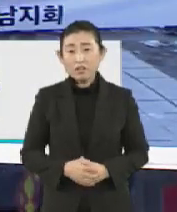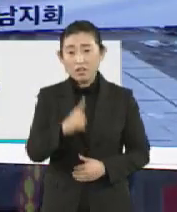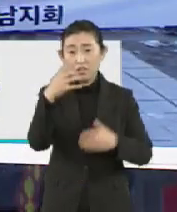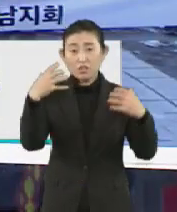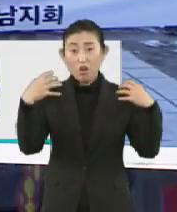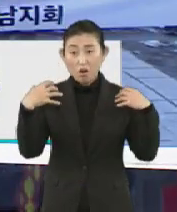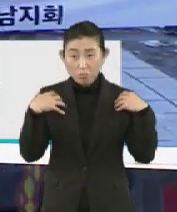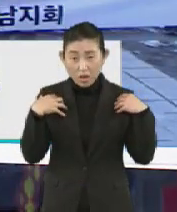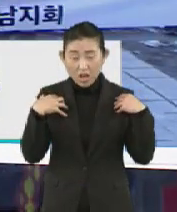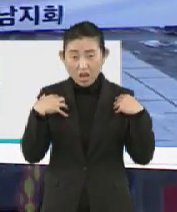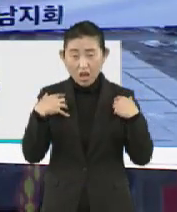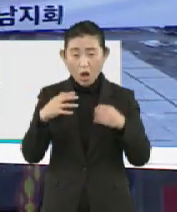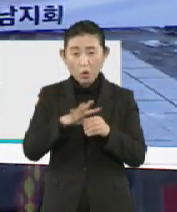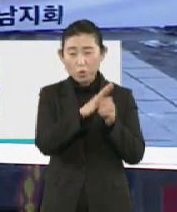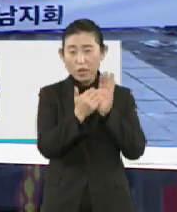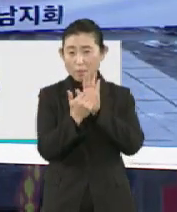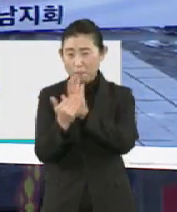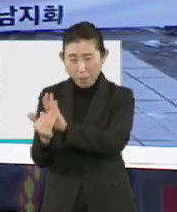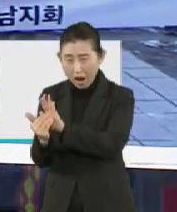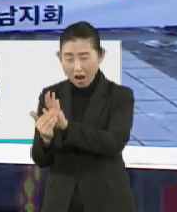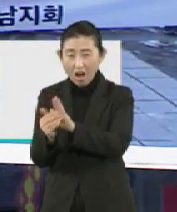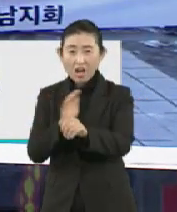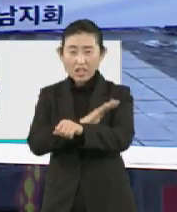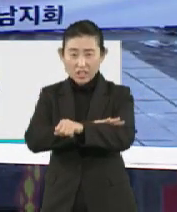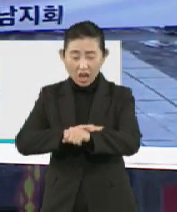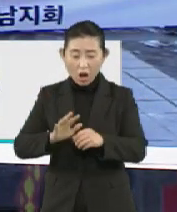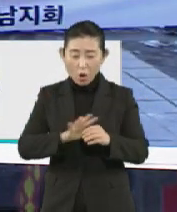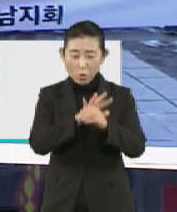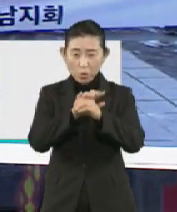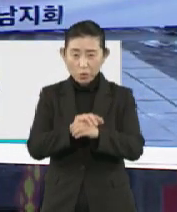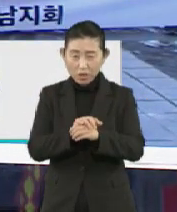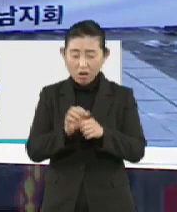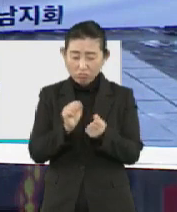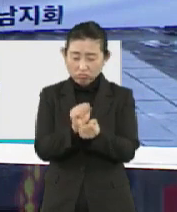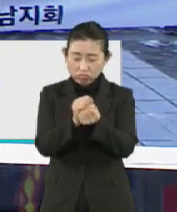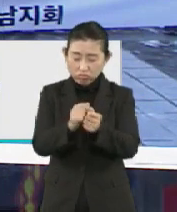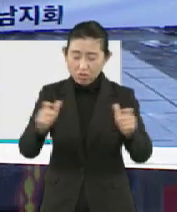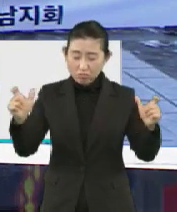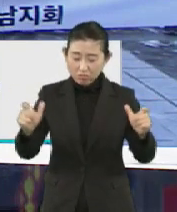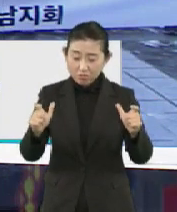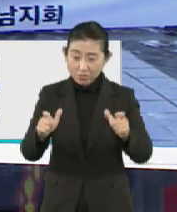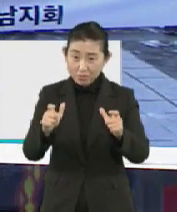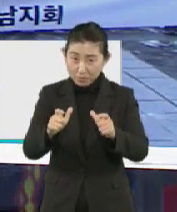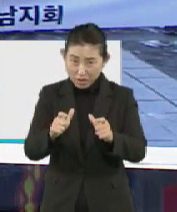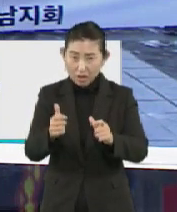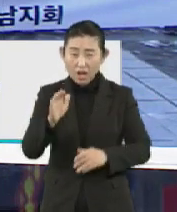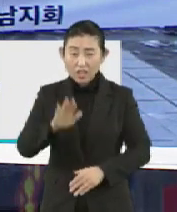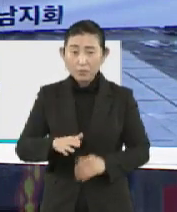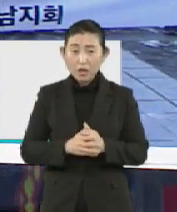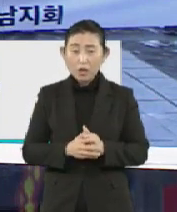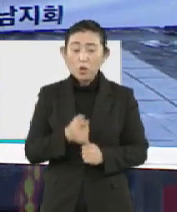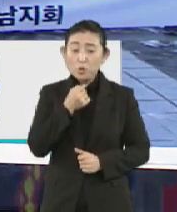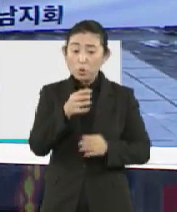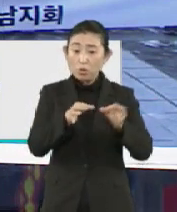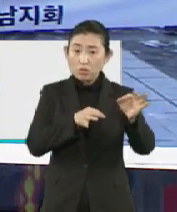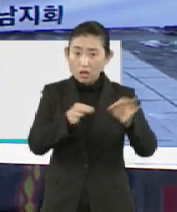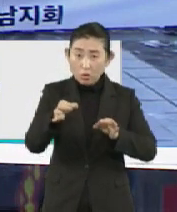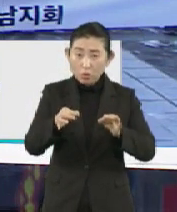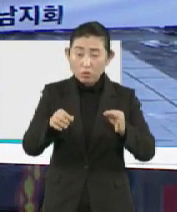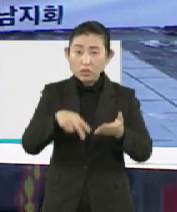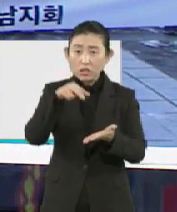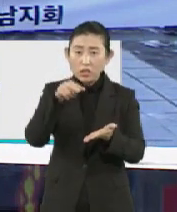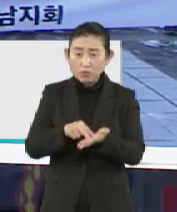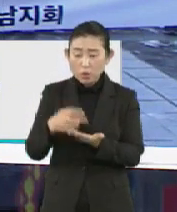정부의 강도 높은 방역 조치로 코로나 확산세가 조금씩 잦아들고 있지만 손님들의 발길이 끊어진